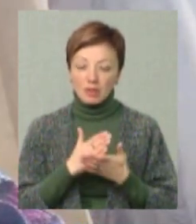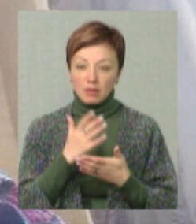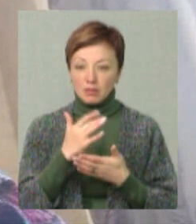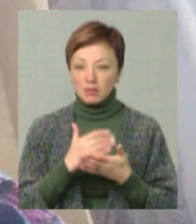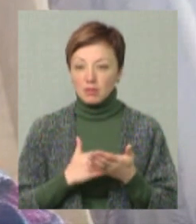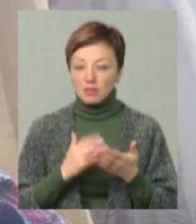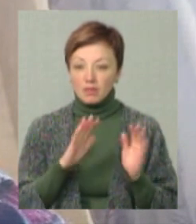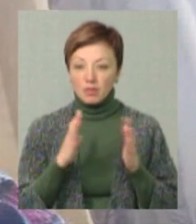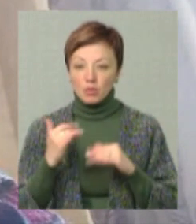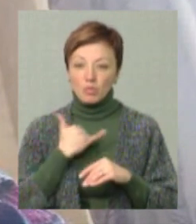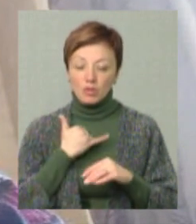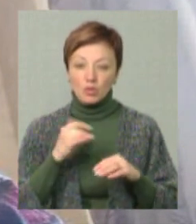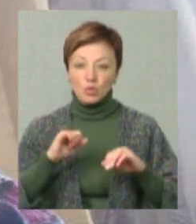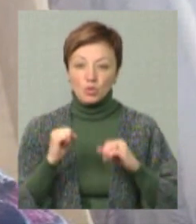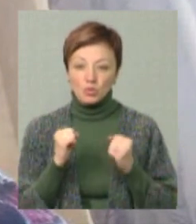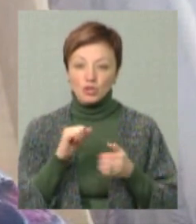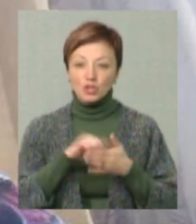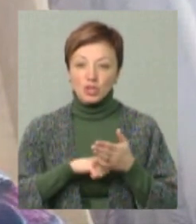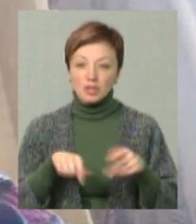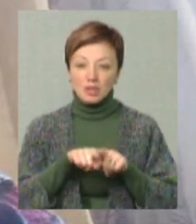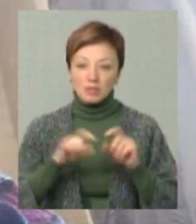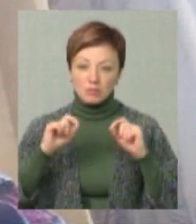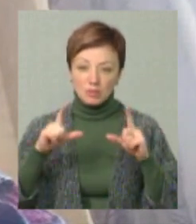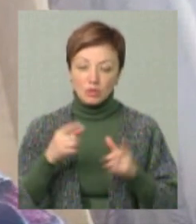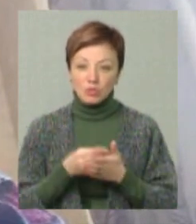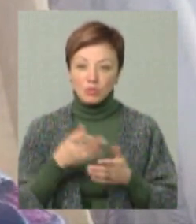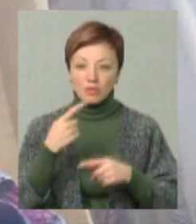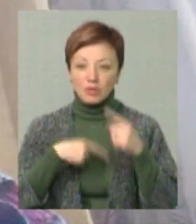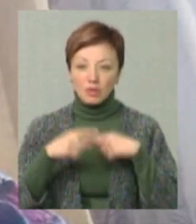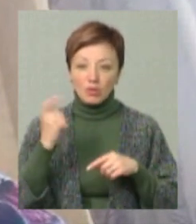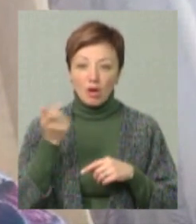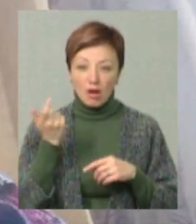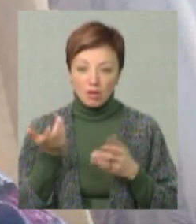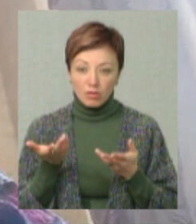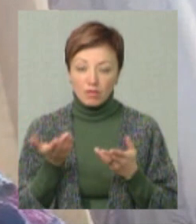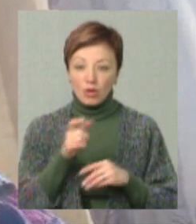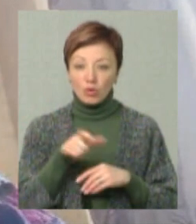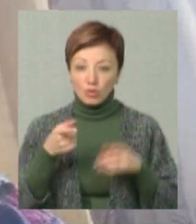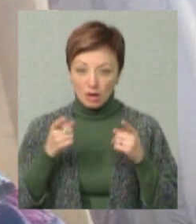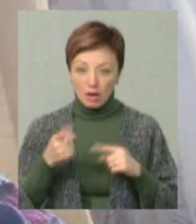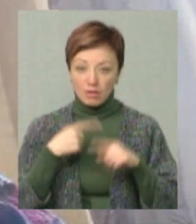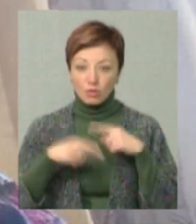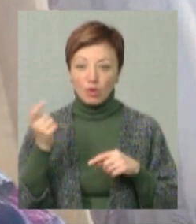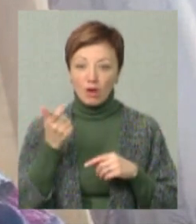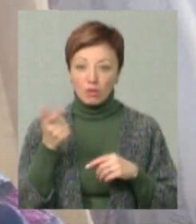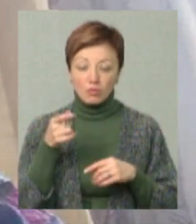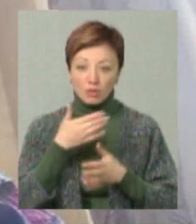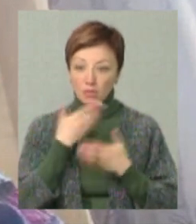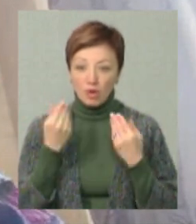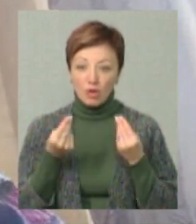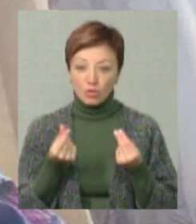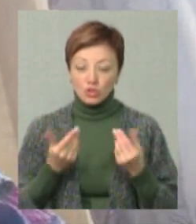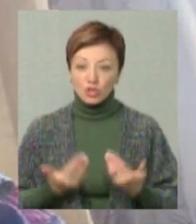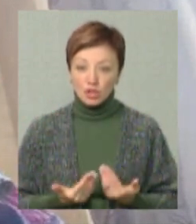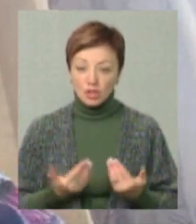кейси, ну, у моїх друзів, котрі через, ну, такі високі ціни мали вертатися до Харкова. І люди реально вернулися до Харкова, бо вони не